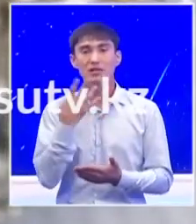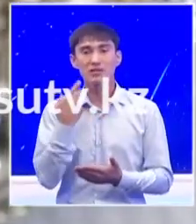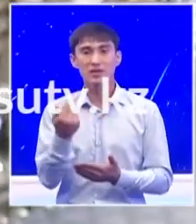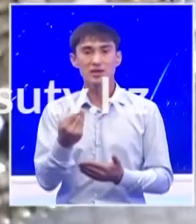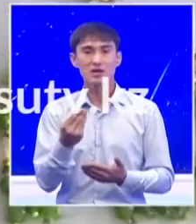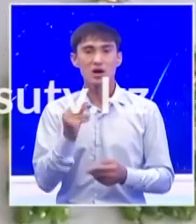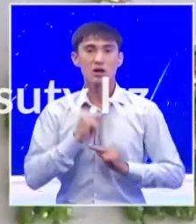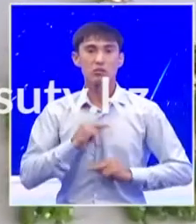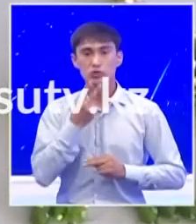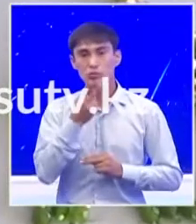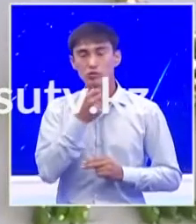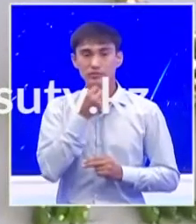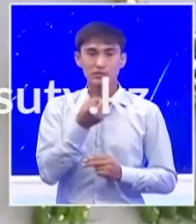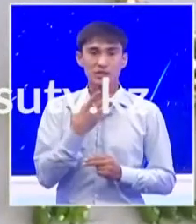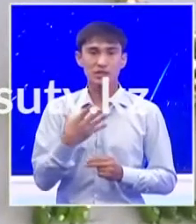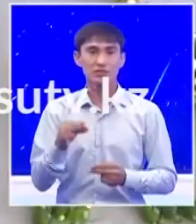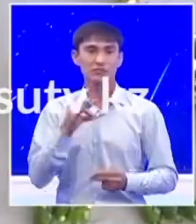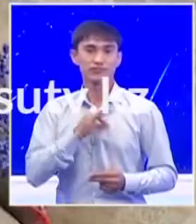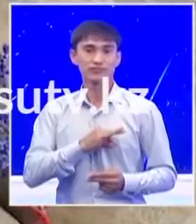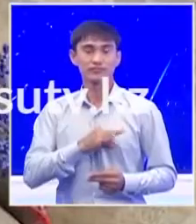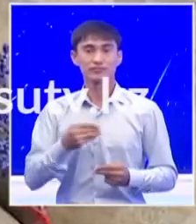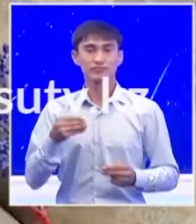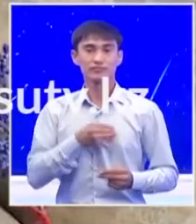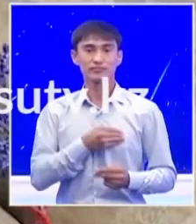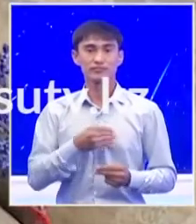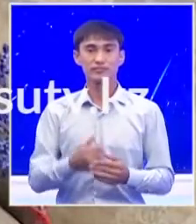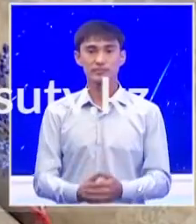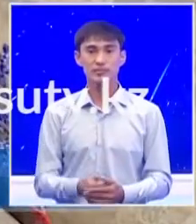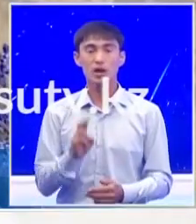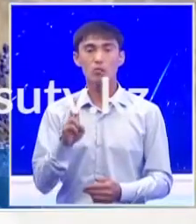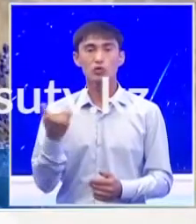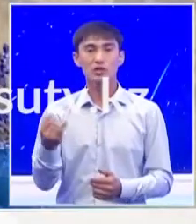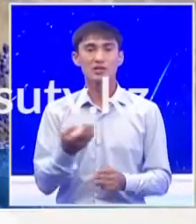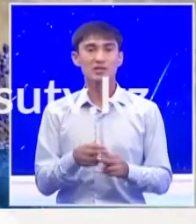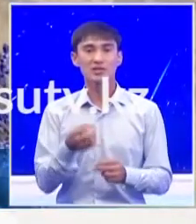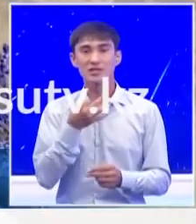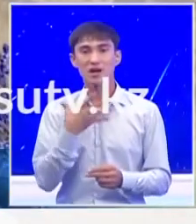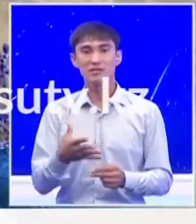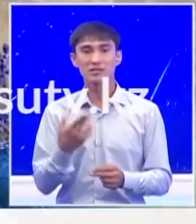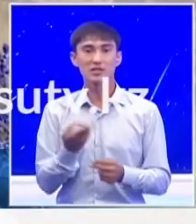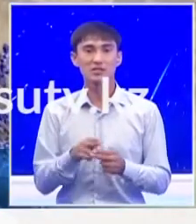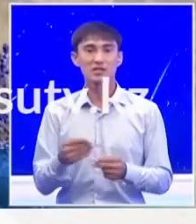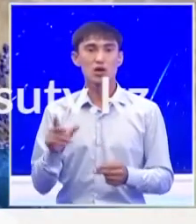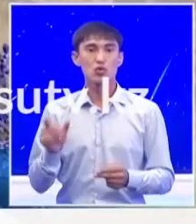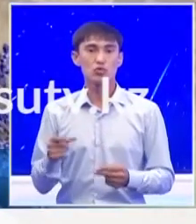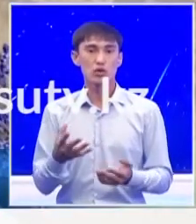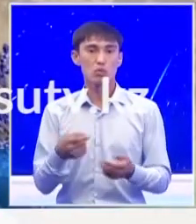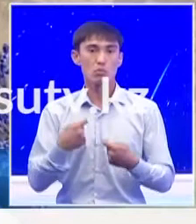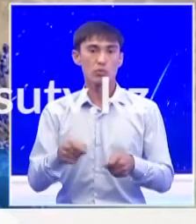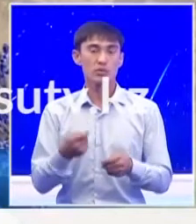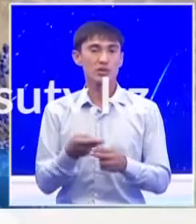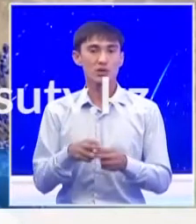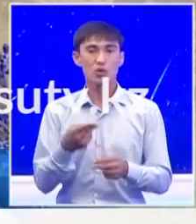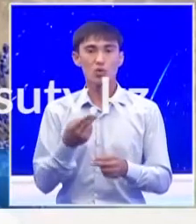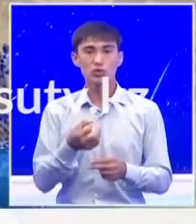но и с удовольствием носят, говорит мастер. Если это кому-то нравится, если это, люди это приобретают, это очень, конечно,